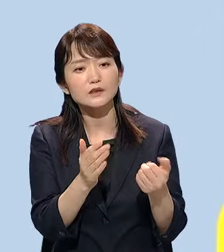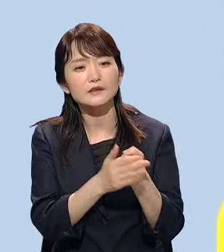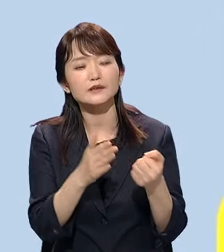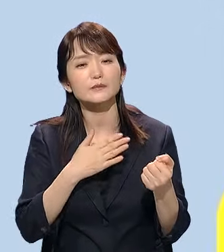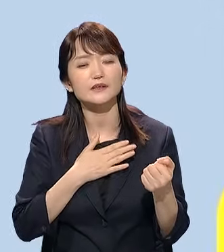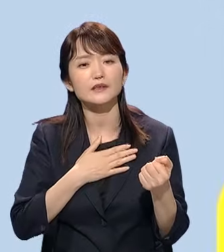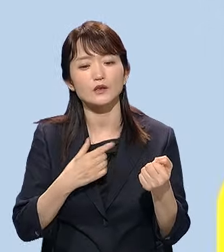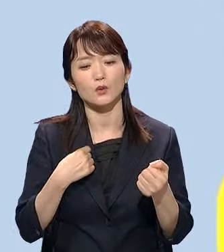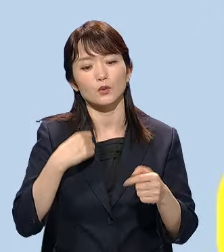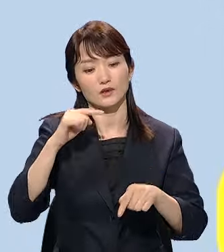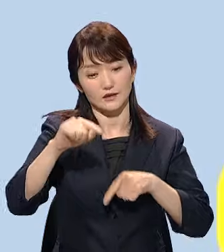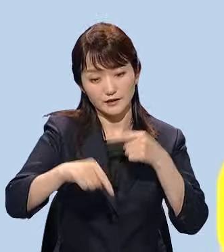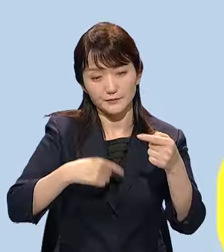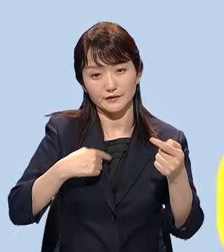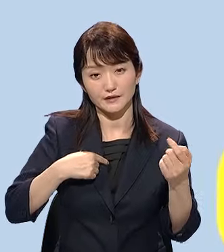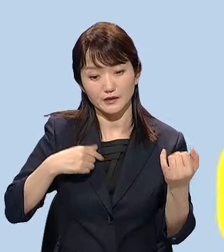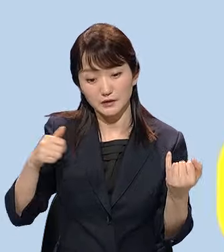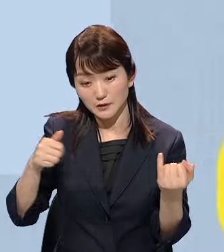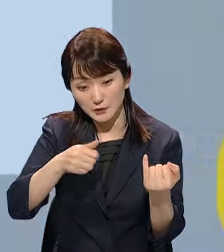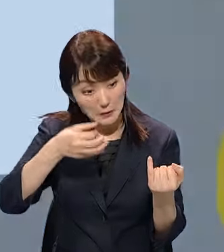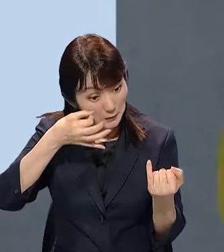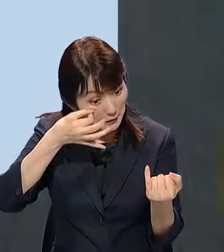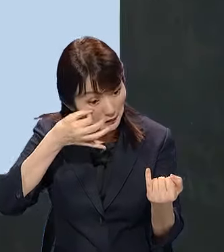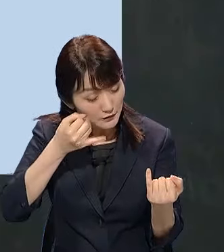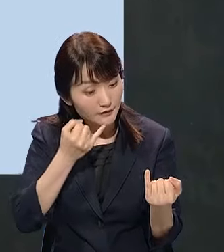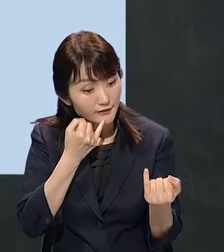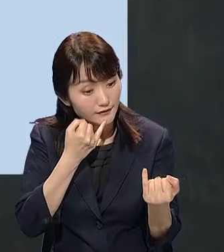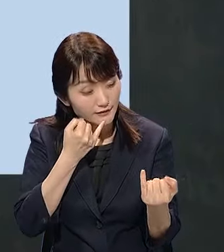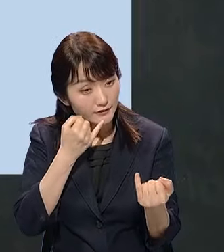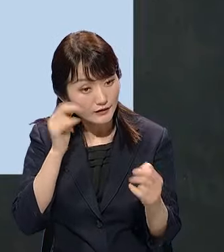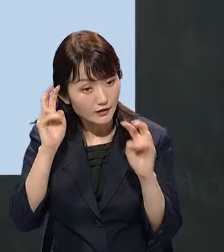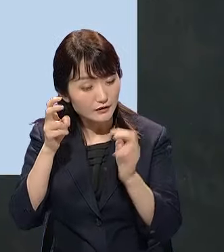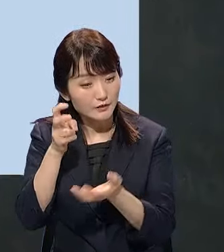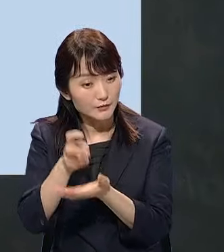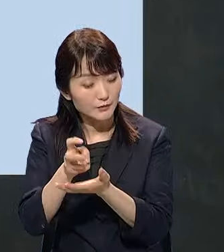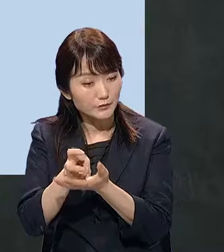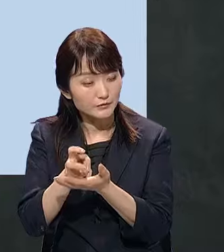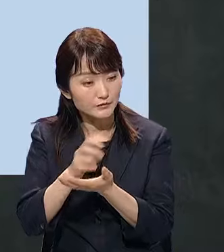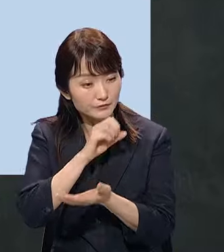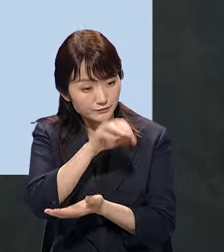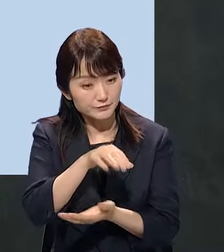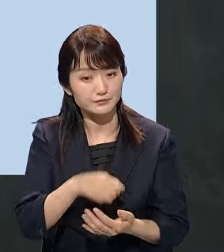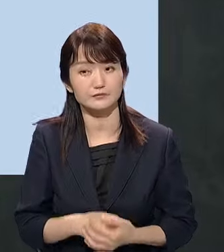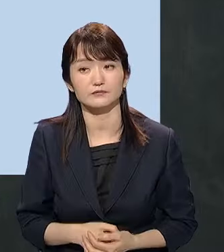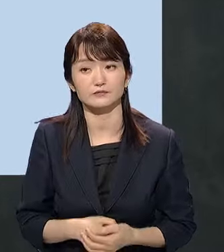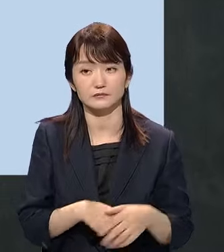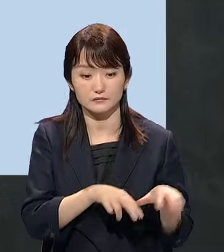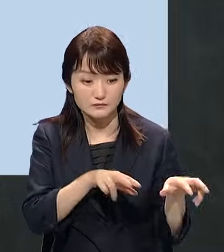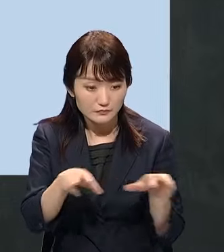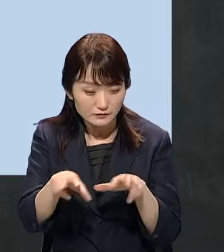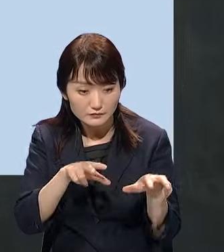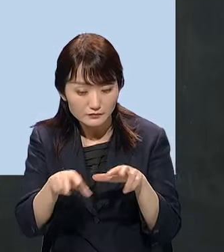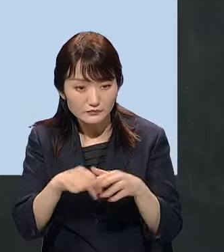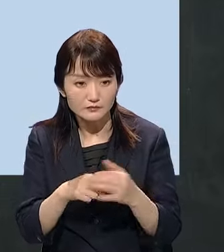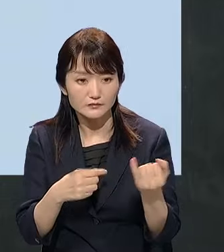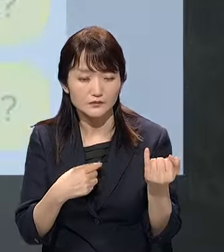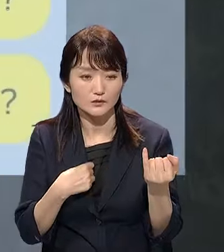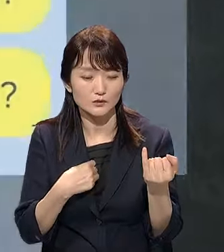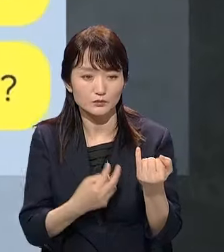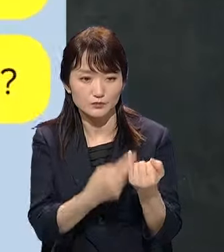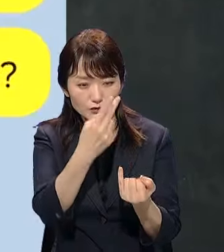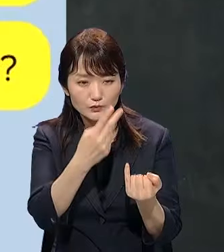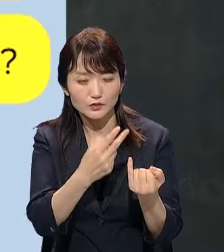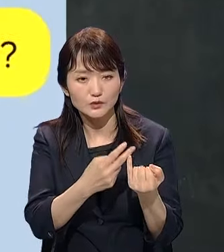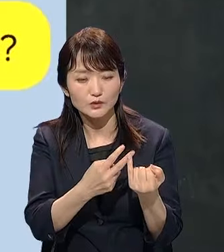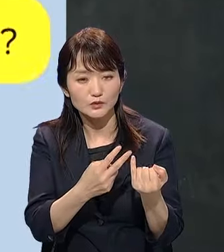된다. 괜찮냐? 이거 회사 방침이다라고 얘기를 한 거예요. 그리고 또 계속 실시간으로 노출 사진을 요구하고